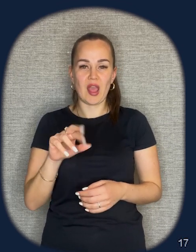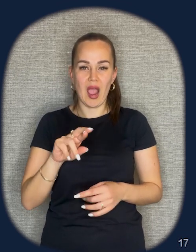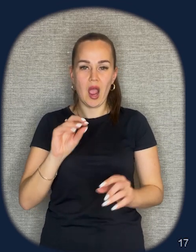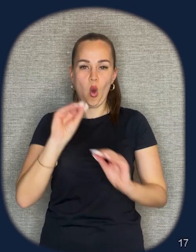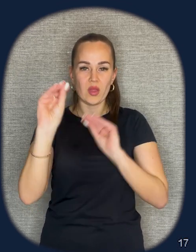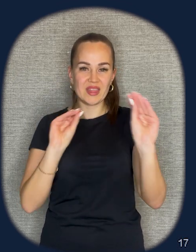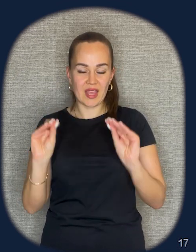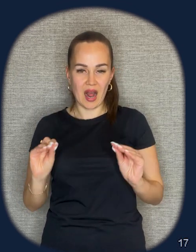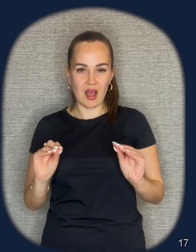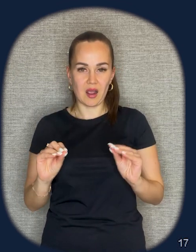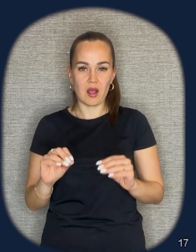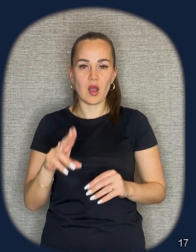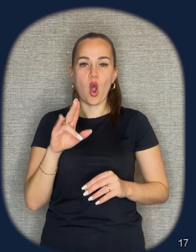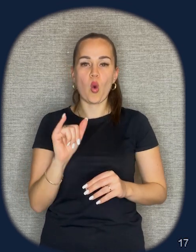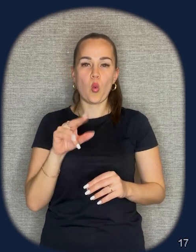вот эта